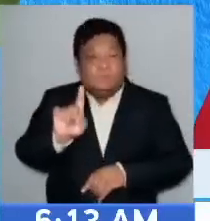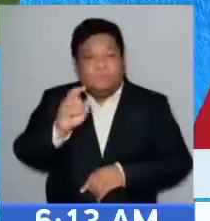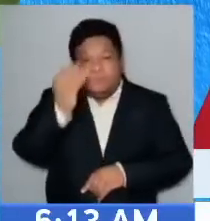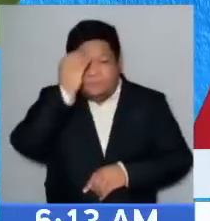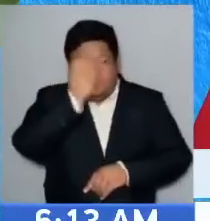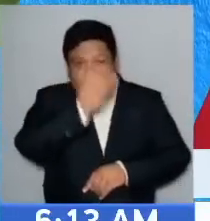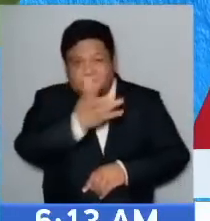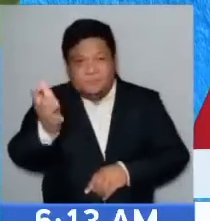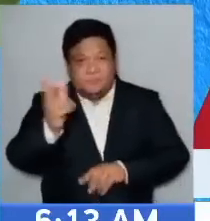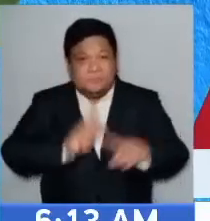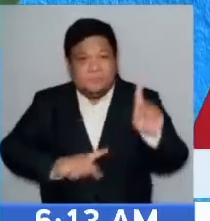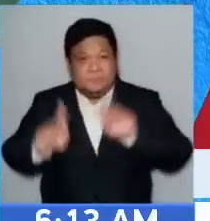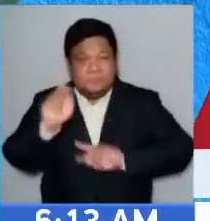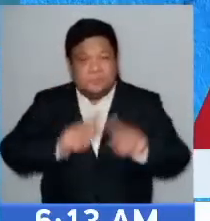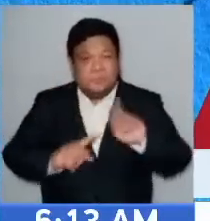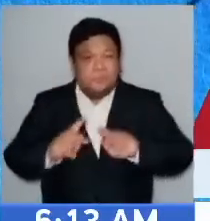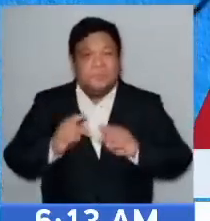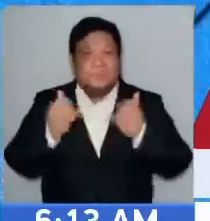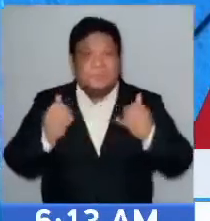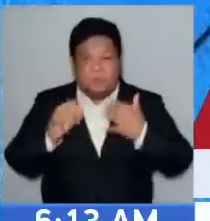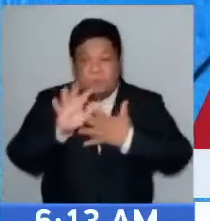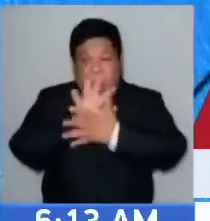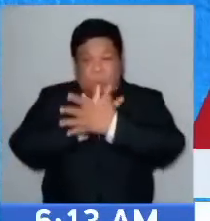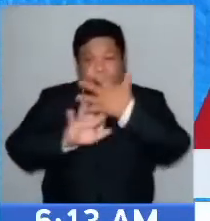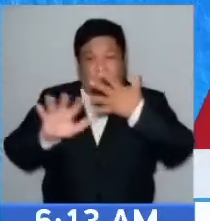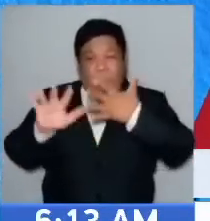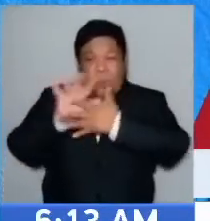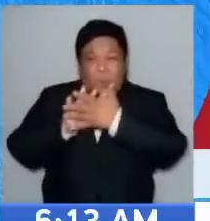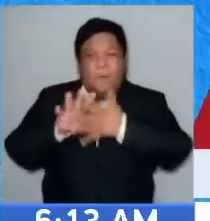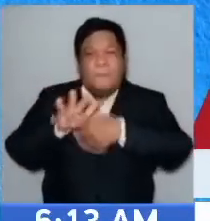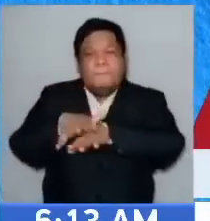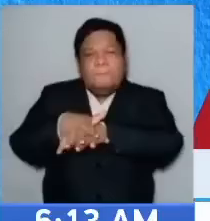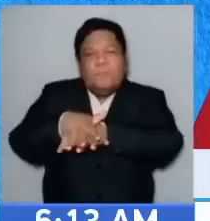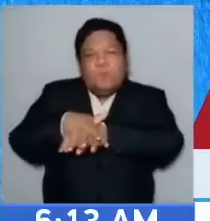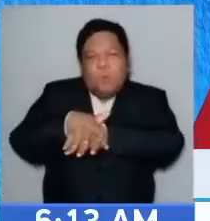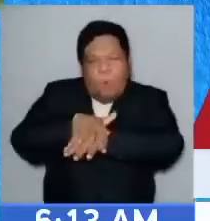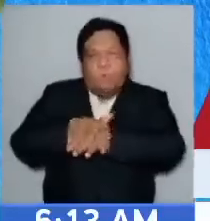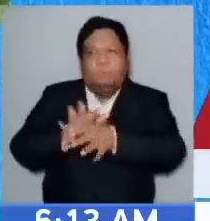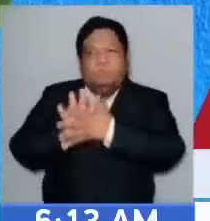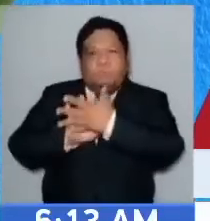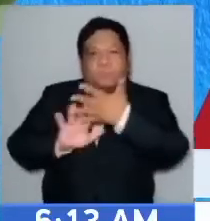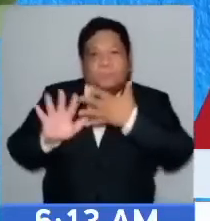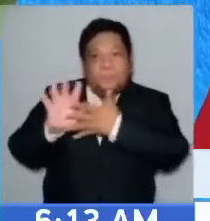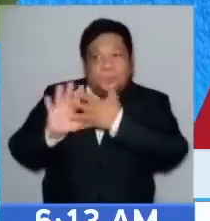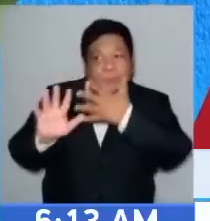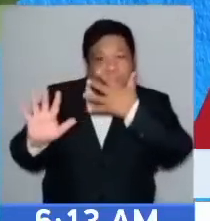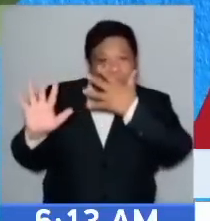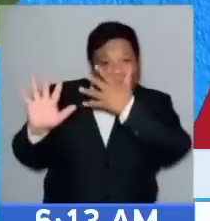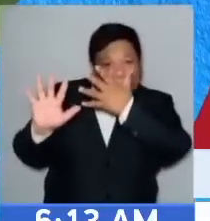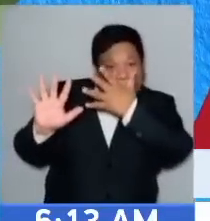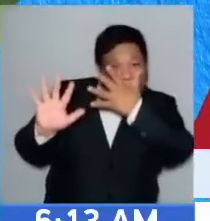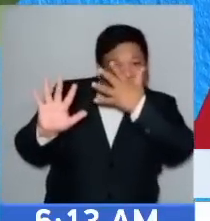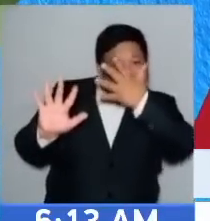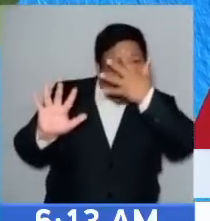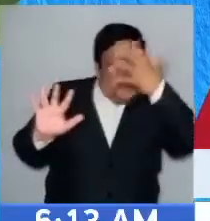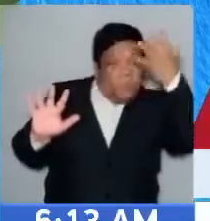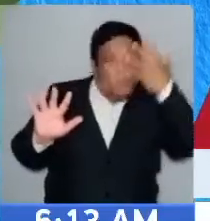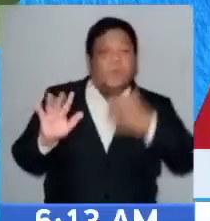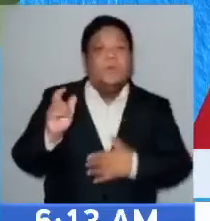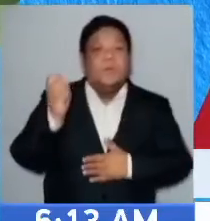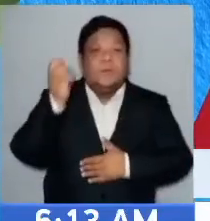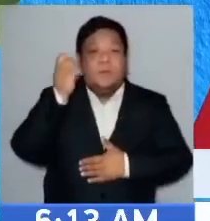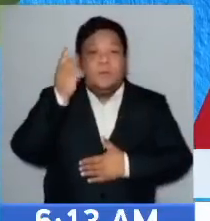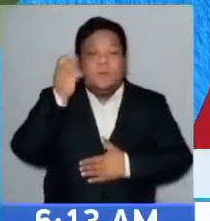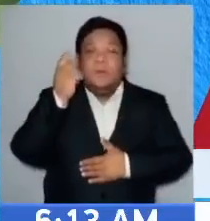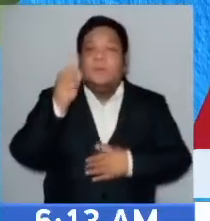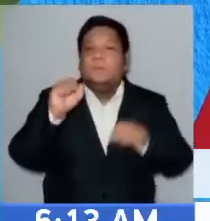magiging mabagal ang pagkilos na ito, very ideal sa ganitong panahon na yung mga bagyo dito sa northeastern portion ng ating bansa ay posibleng magpaibayan ng